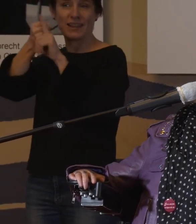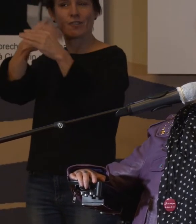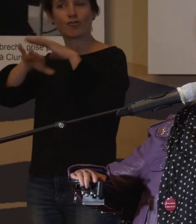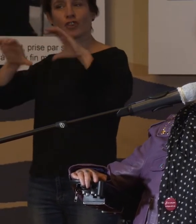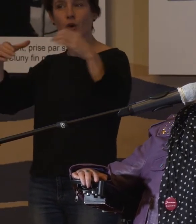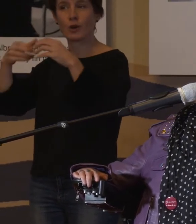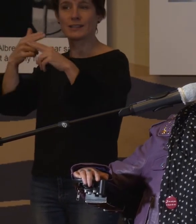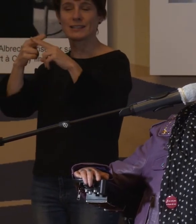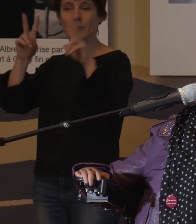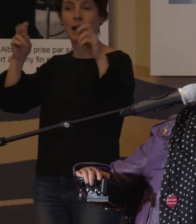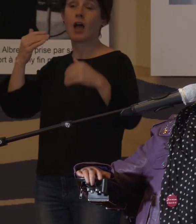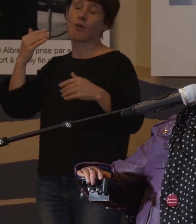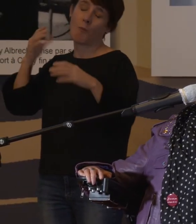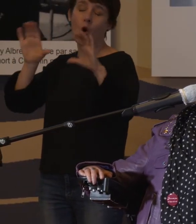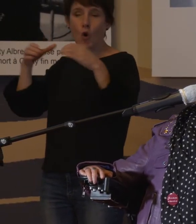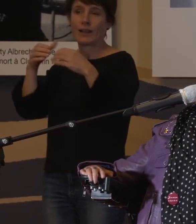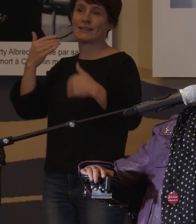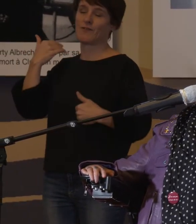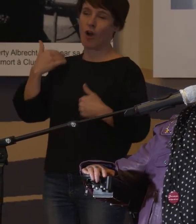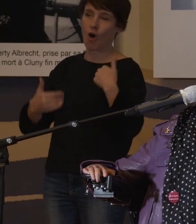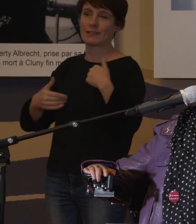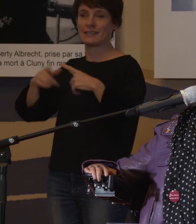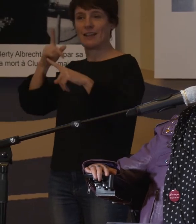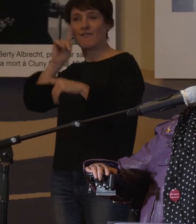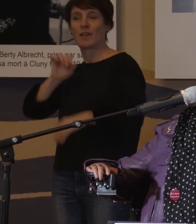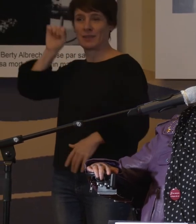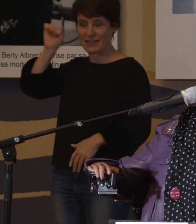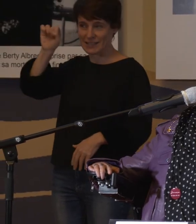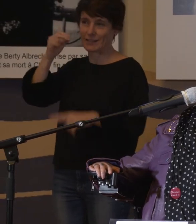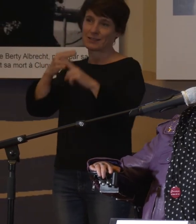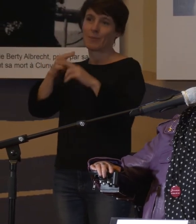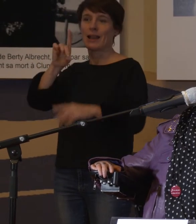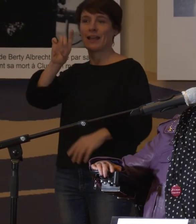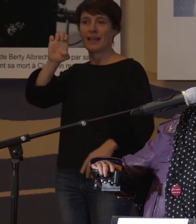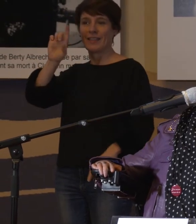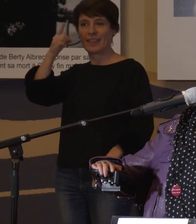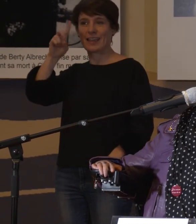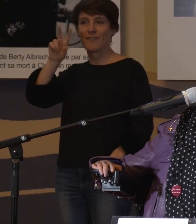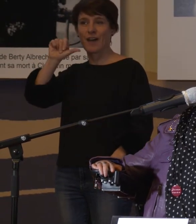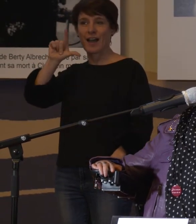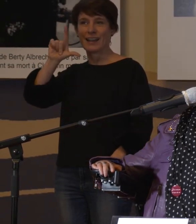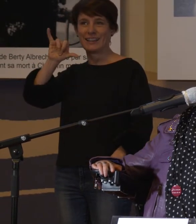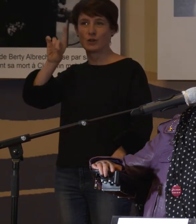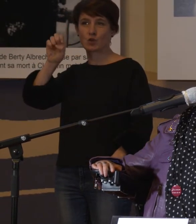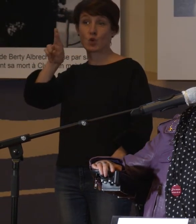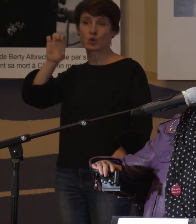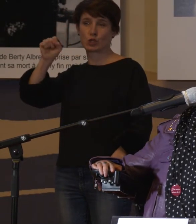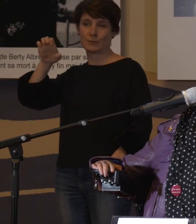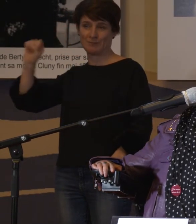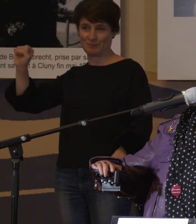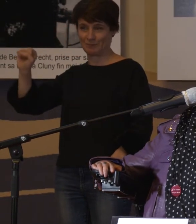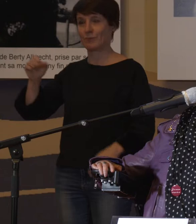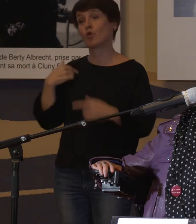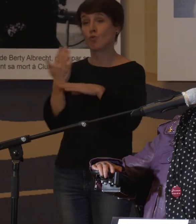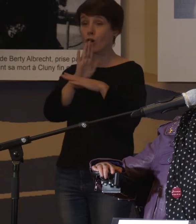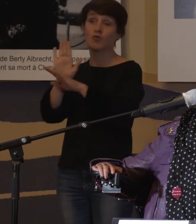collectif anti-féministe et anti-validiste Les Dévalideuses. Donc, ce soir, je vais vous le présenter et parler